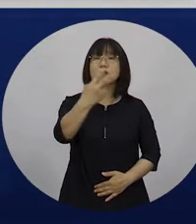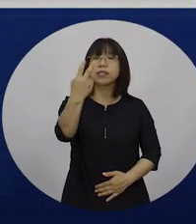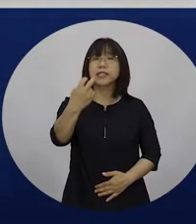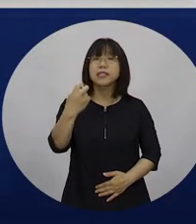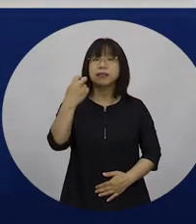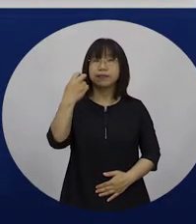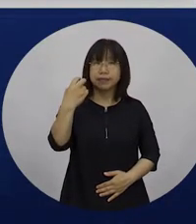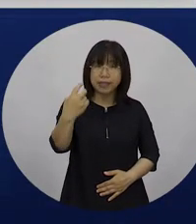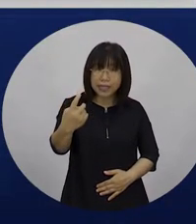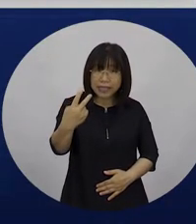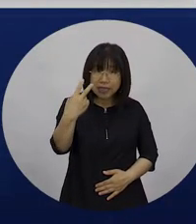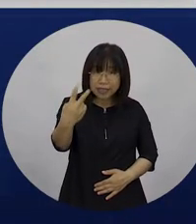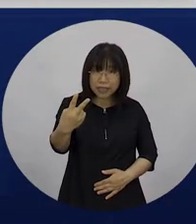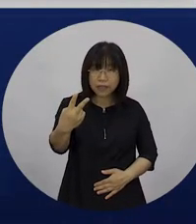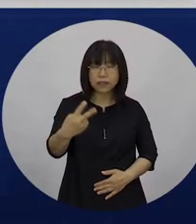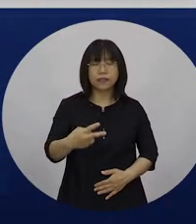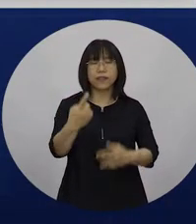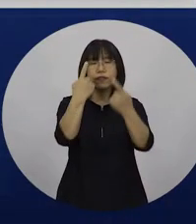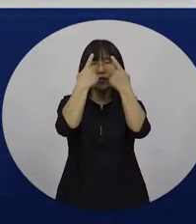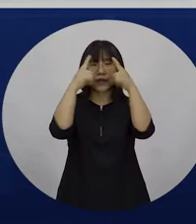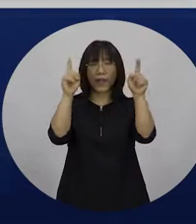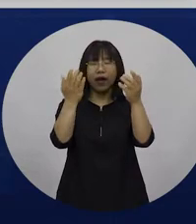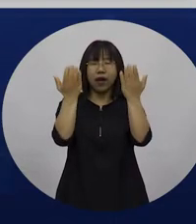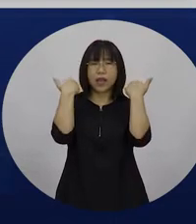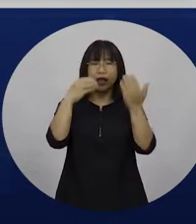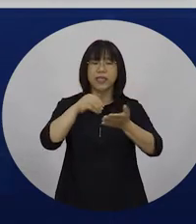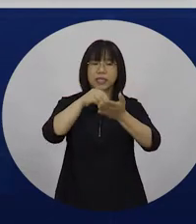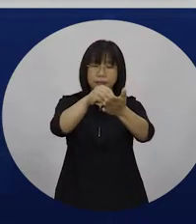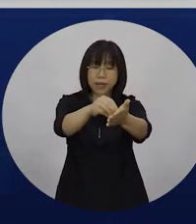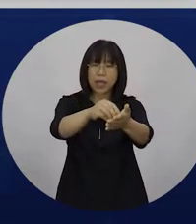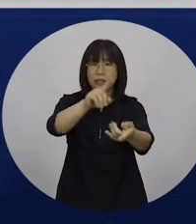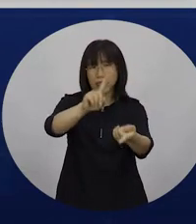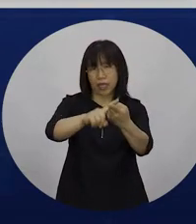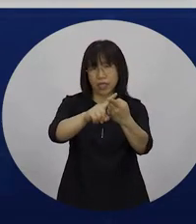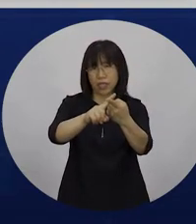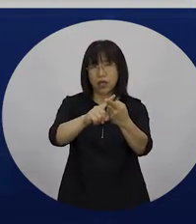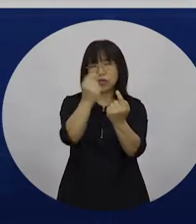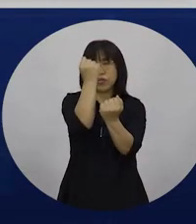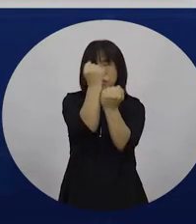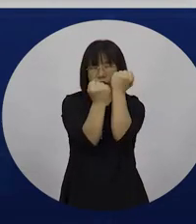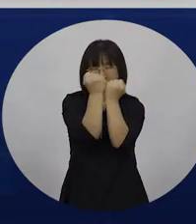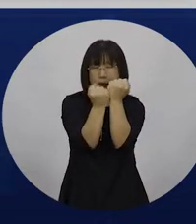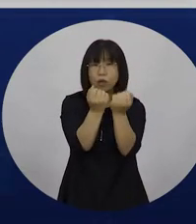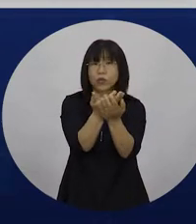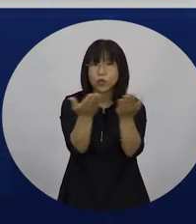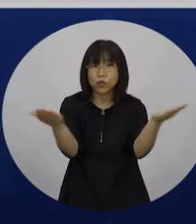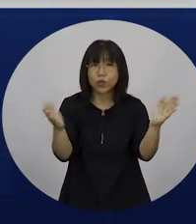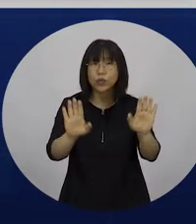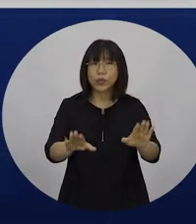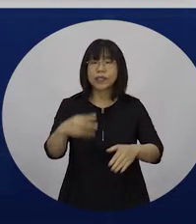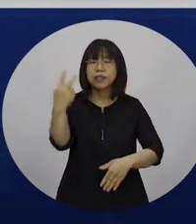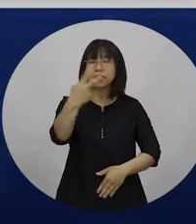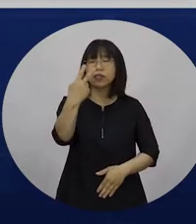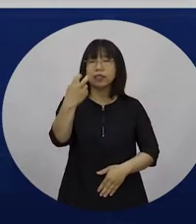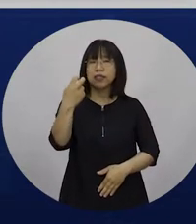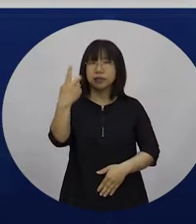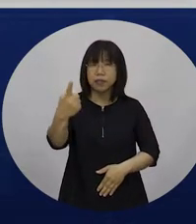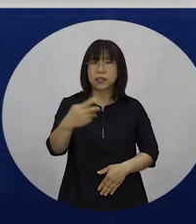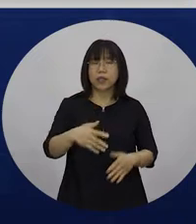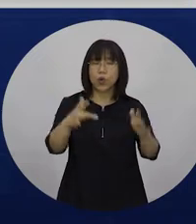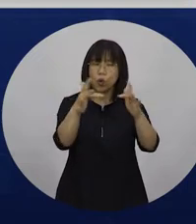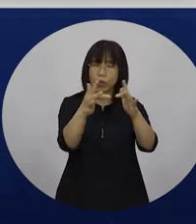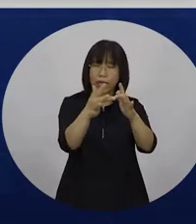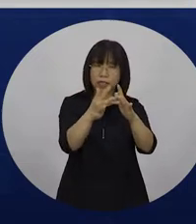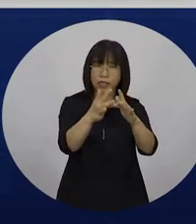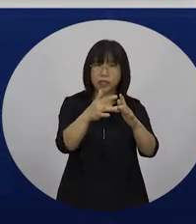2022 학년도 대입 전형 정보를 제공하고 학생과 학부모의 지원전략을 돕기 위한 2022 학년도